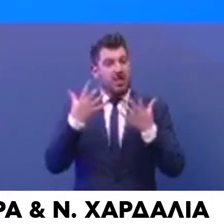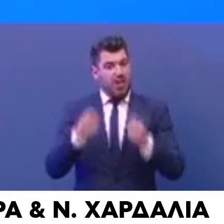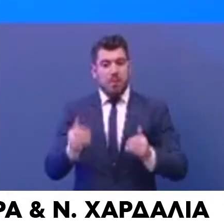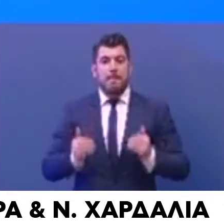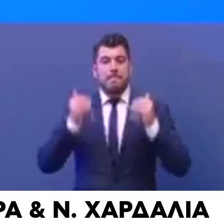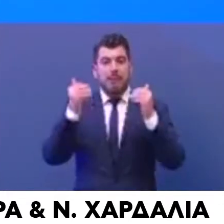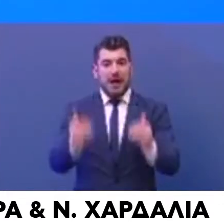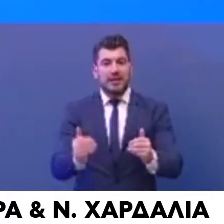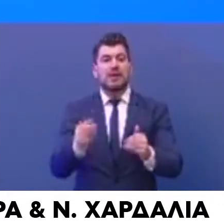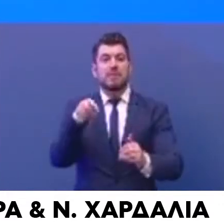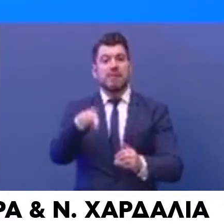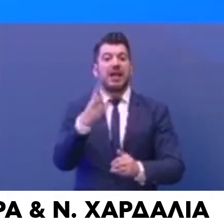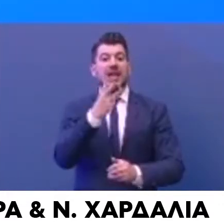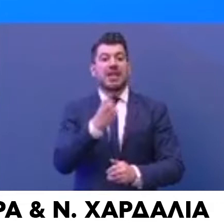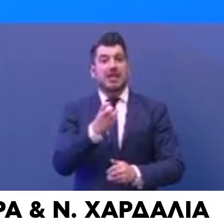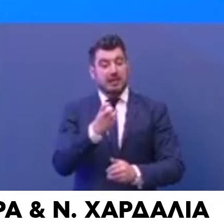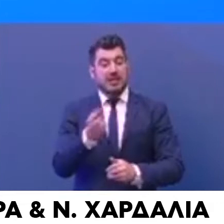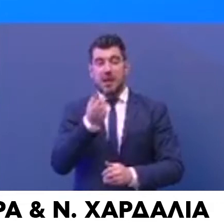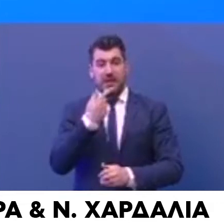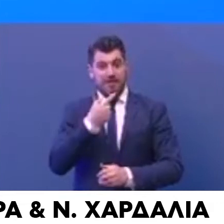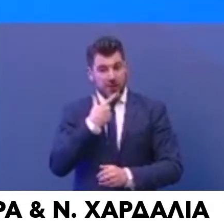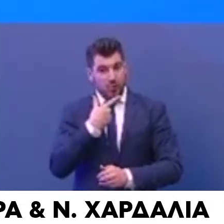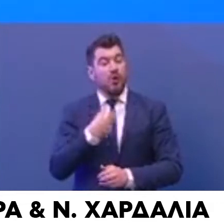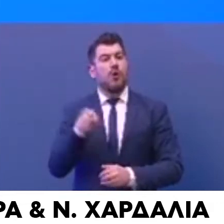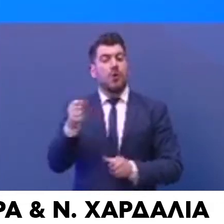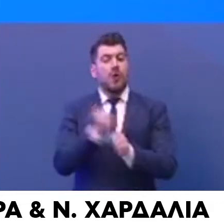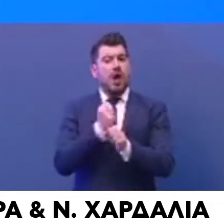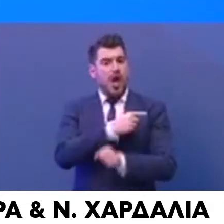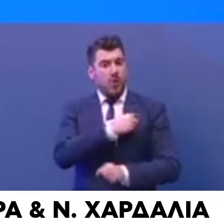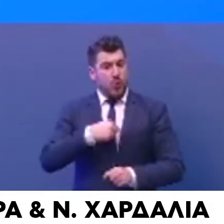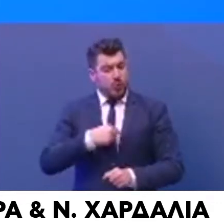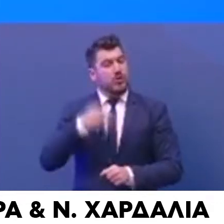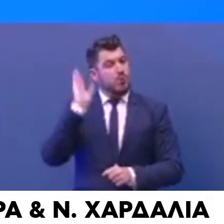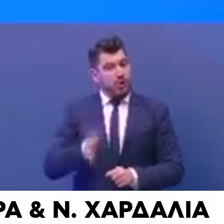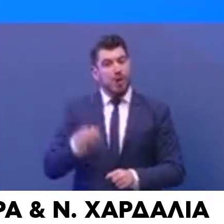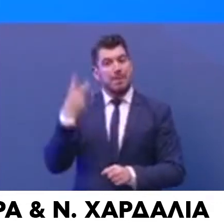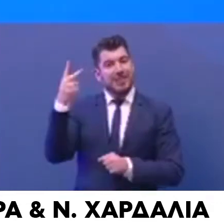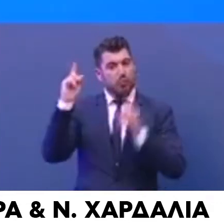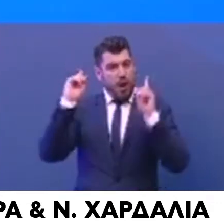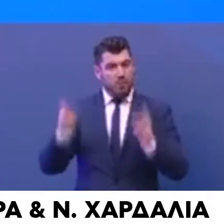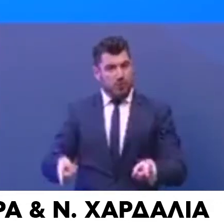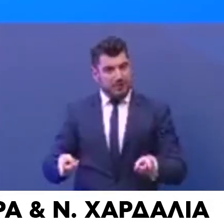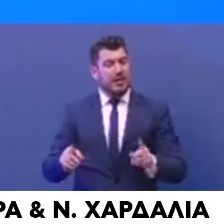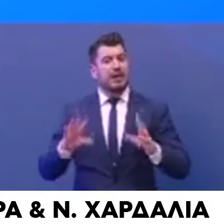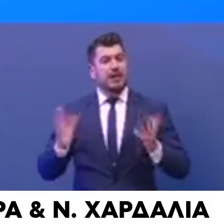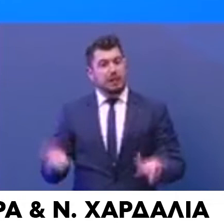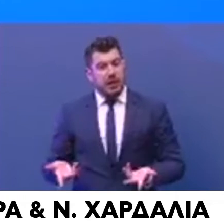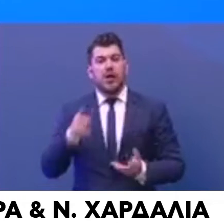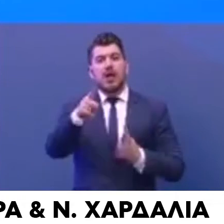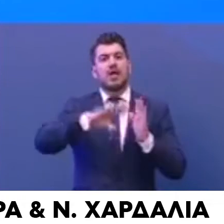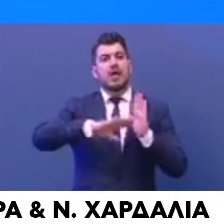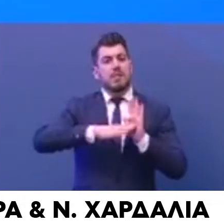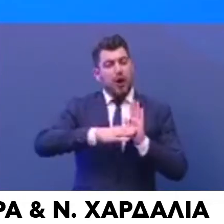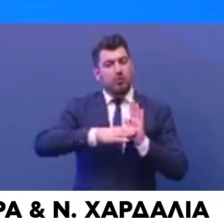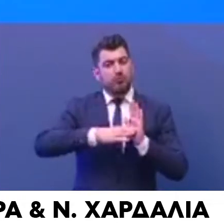μέχρι και την 30 Σεπτεμβρίου της δυνατότητας του εργοδότη να καθορίζει με απόφασή του ότι η εργασία που παρέχεται από τον